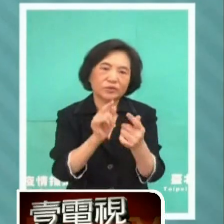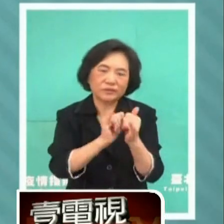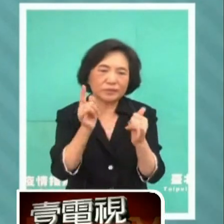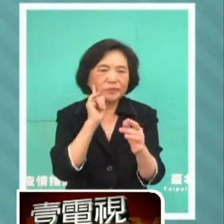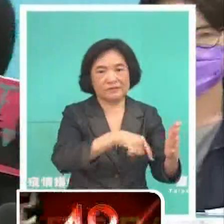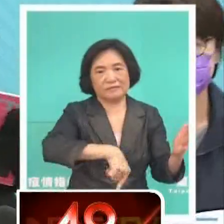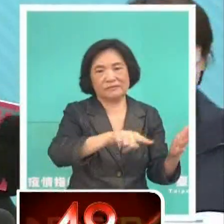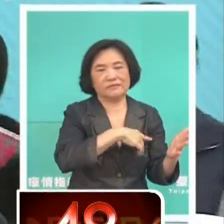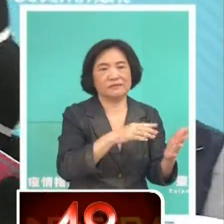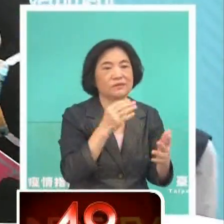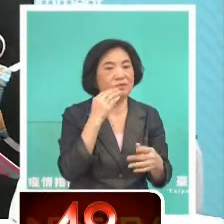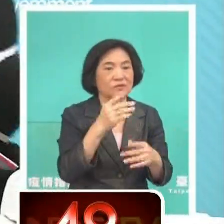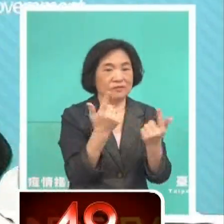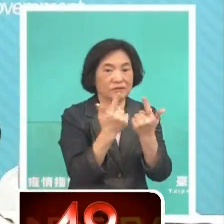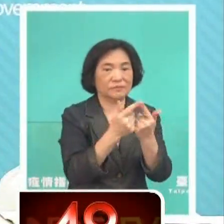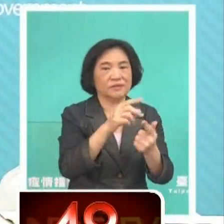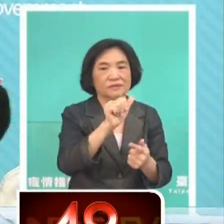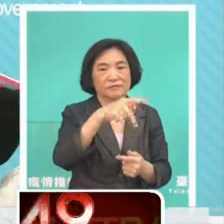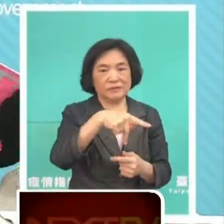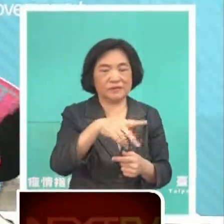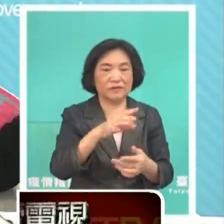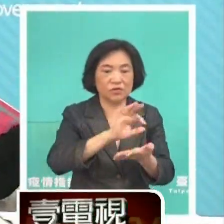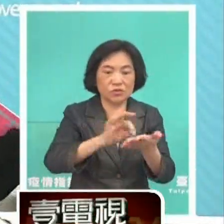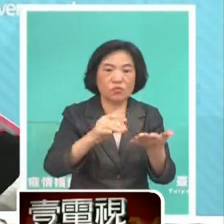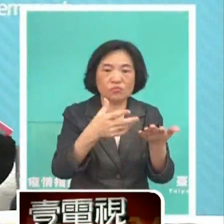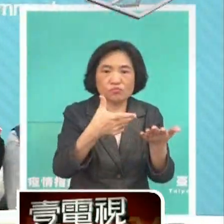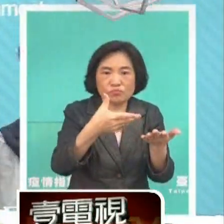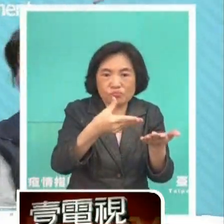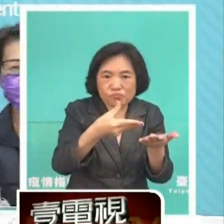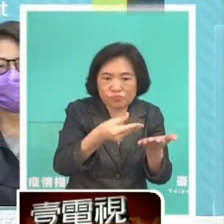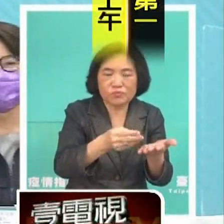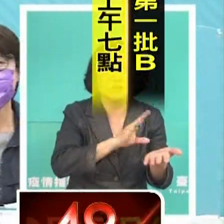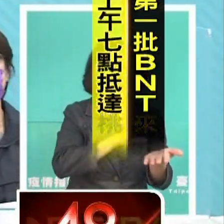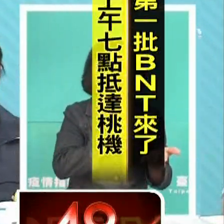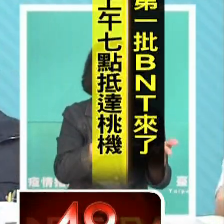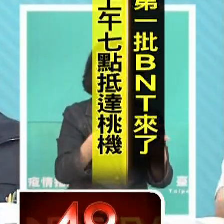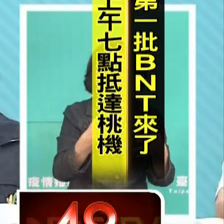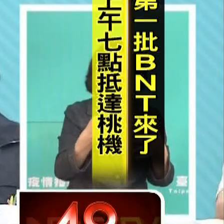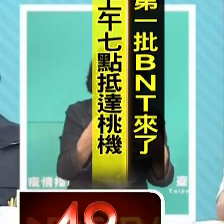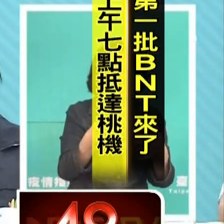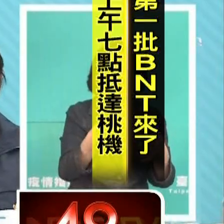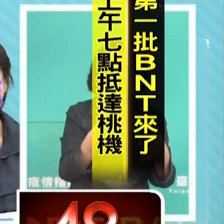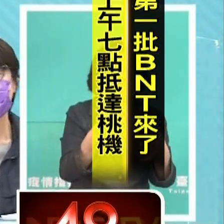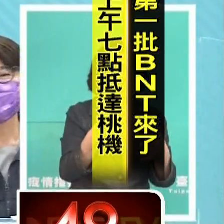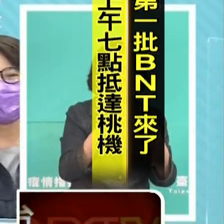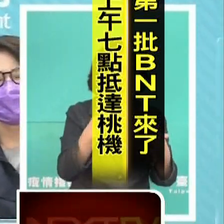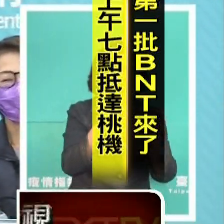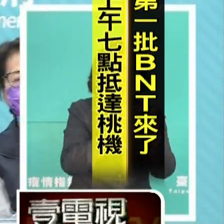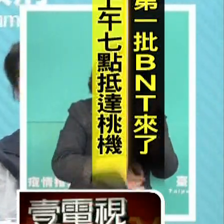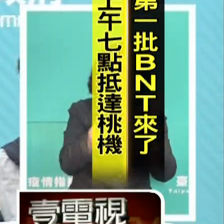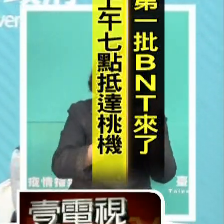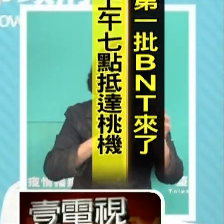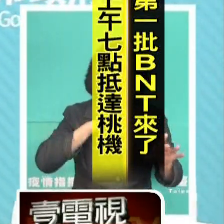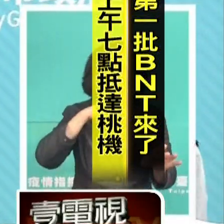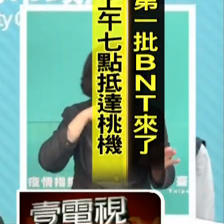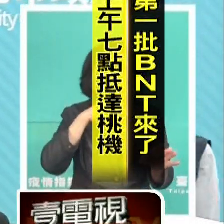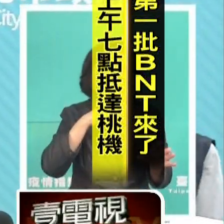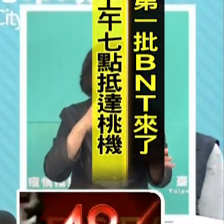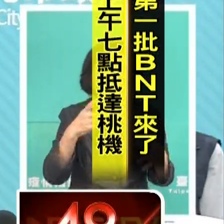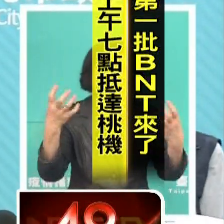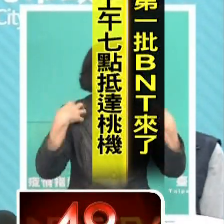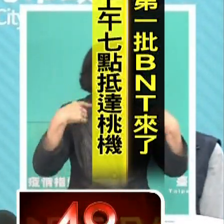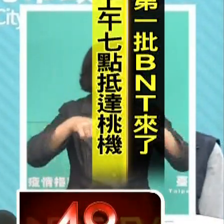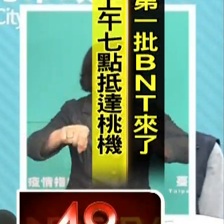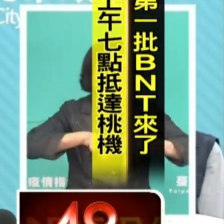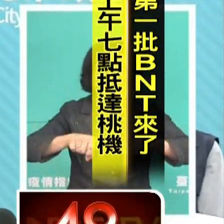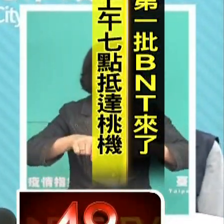为了选票。 才刚打算各县市发放加码方案是为抢选票，还说会引起通膨问题，但隔了不到一周时间，